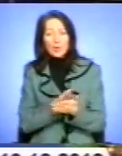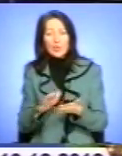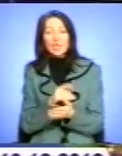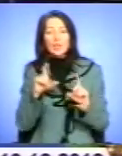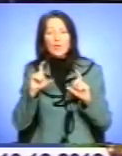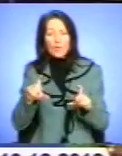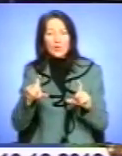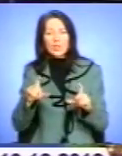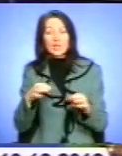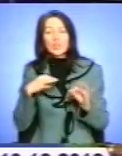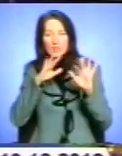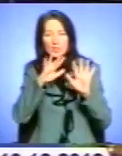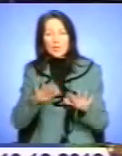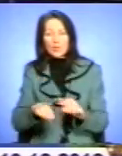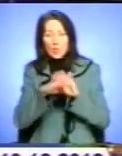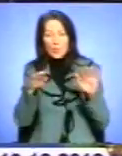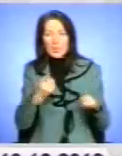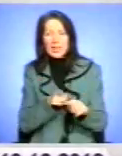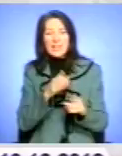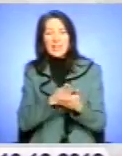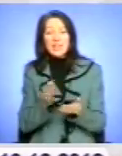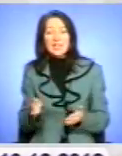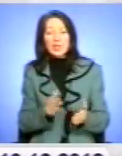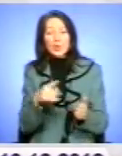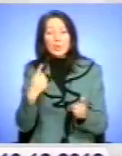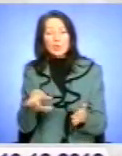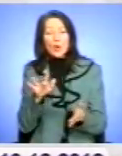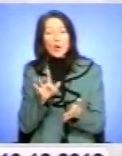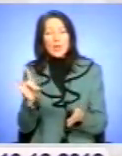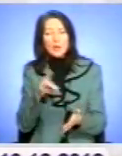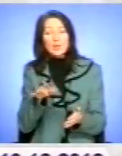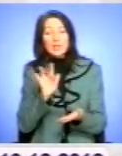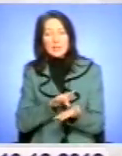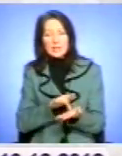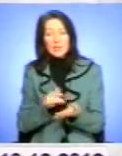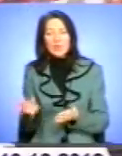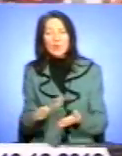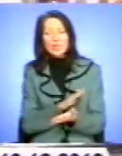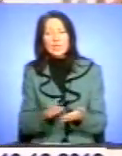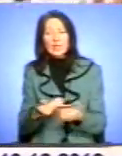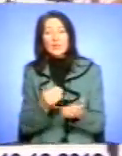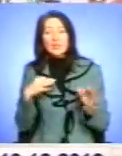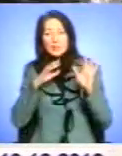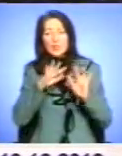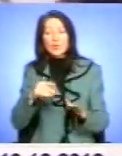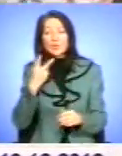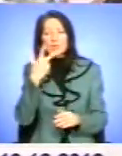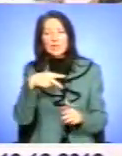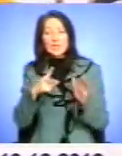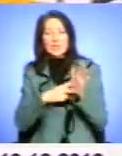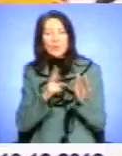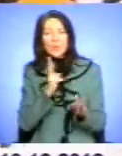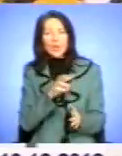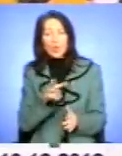утворився на дорогах обласного і районних центрів. Лісівники розчистили від снігу 37 кілометрів доріг та надали 9 одиниць техніки